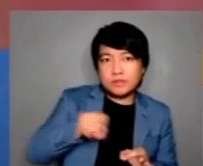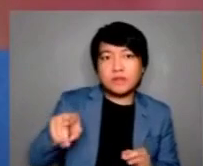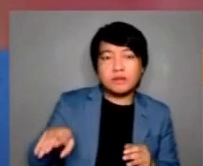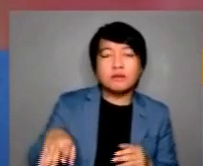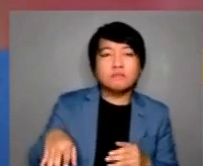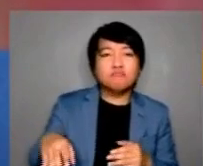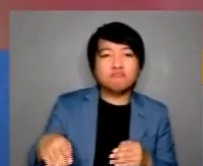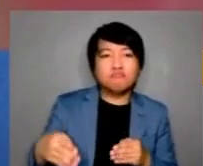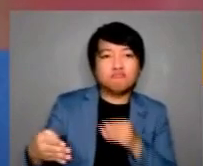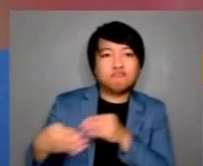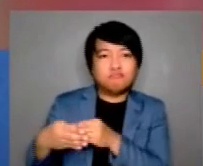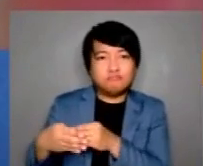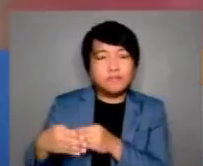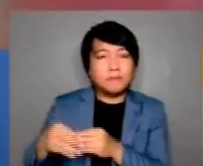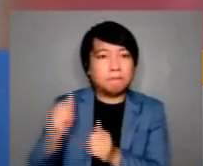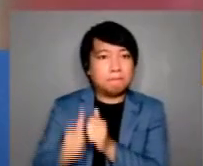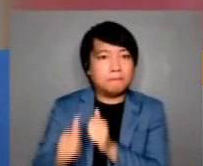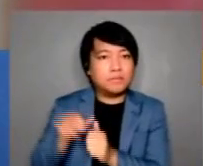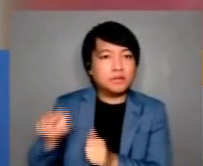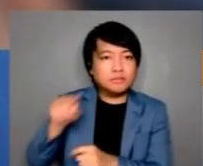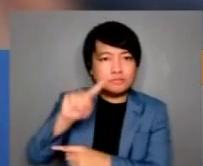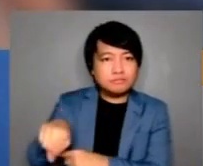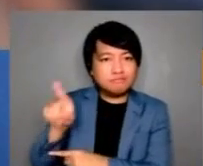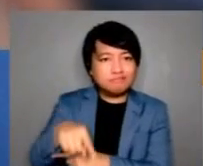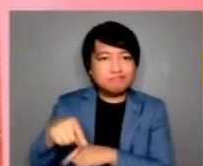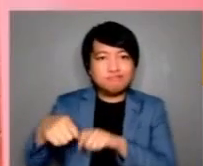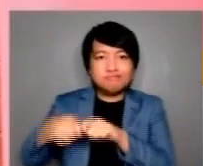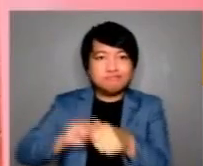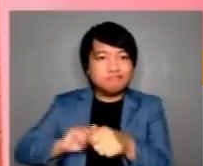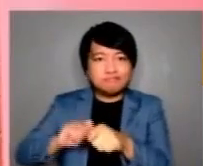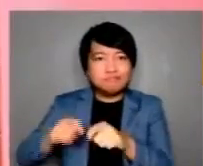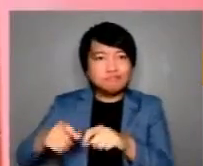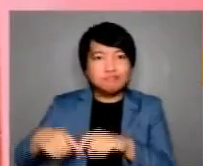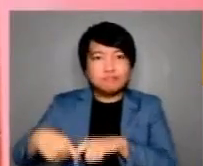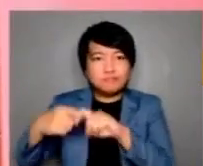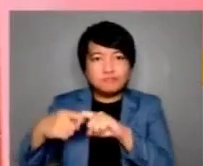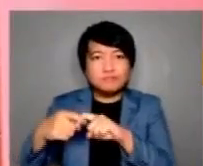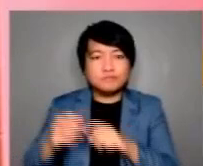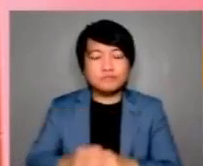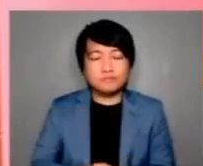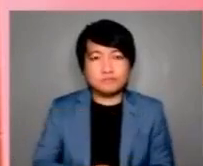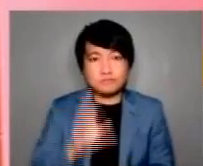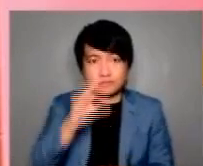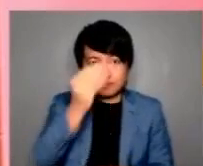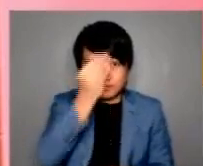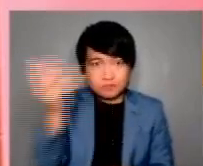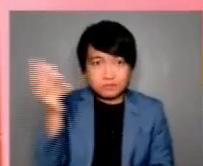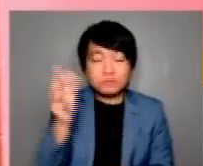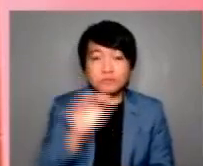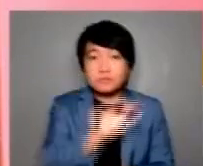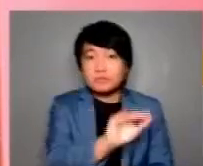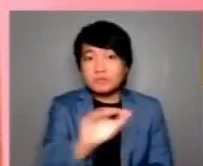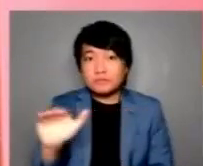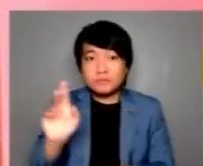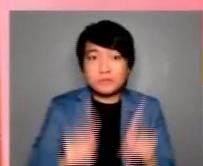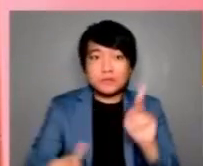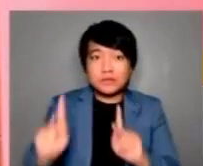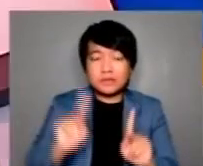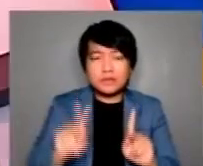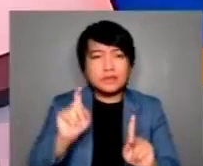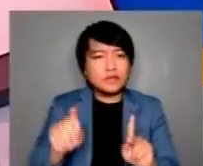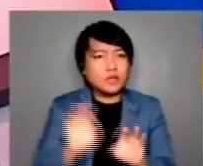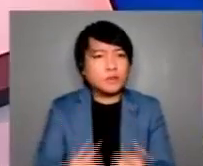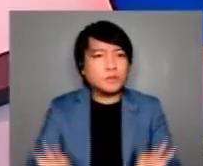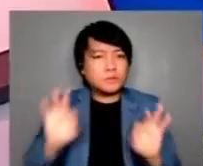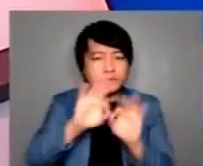disqualification laban po sa kanila Okay mga botante sa sagrado po ang ah inyong boto pero cherman isang mabilis na sagot Bakit po